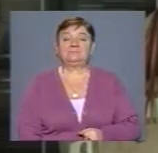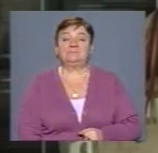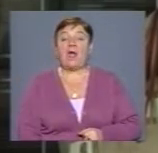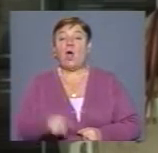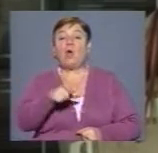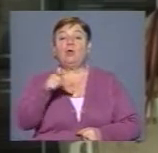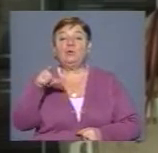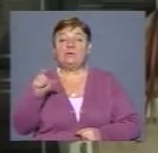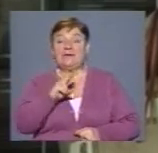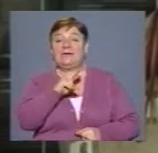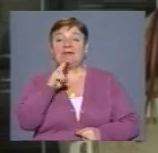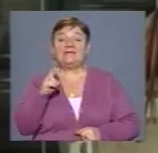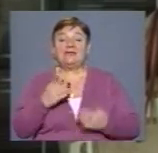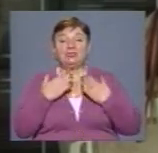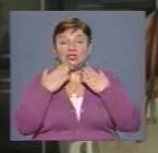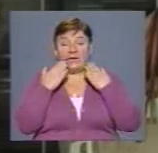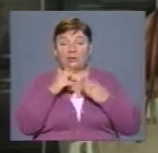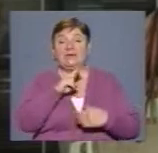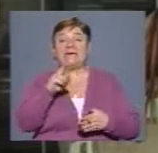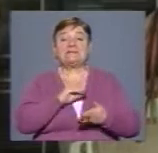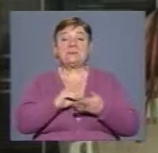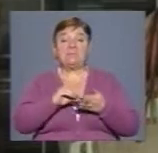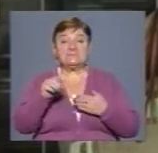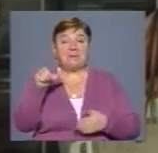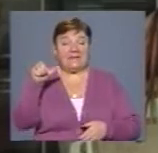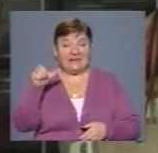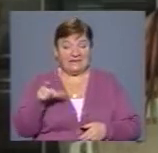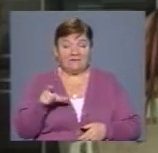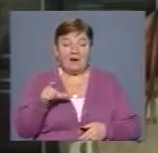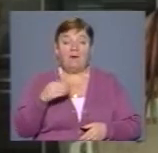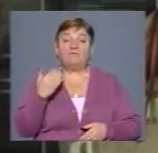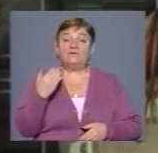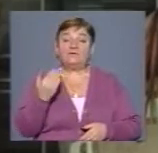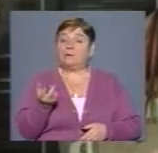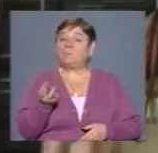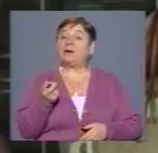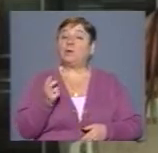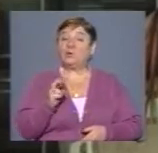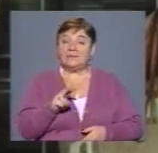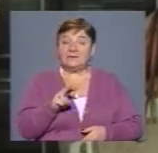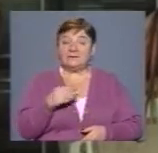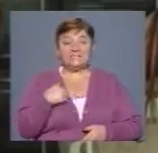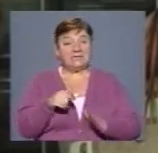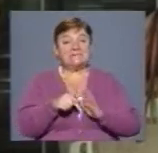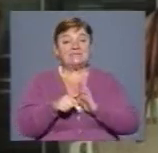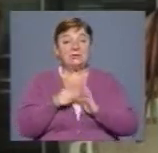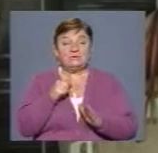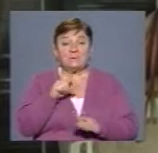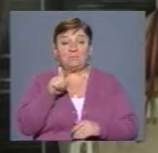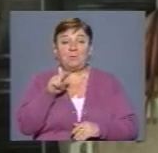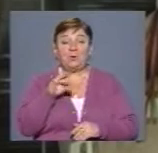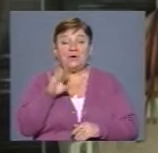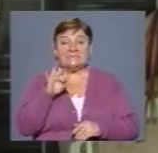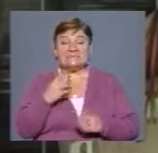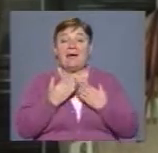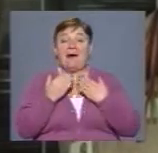Люди, які читають якихось письменників, вони приходять чи дізнаються про ці акції від